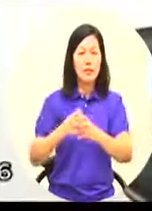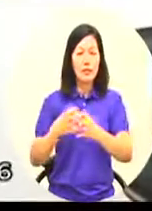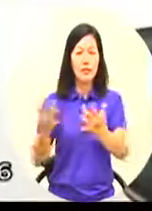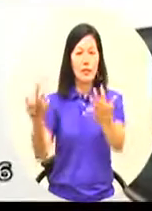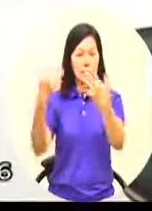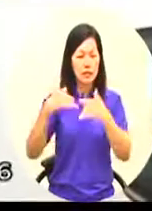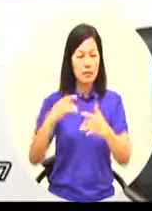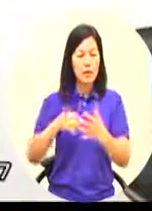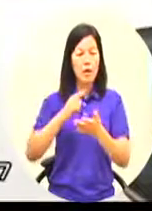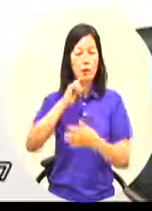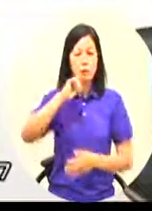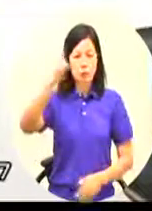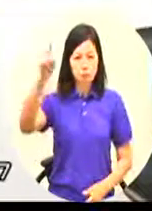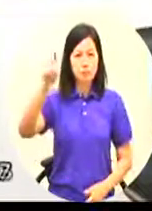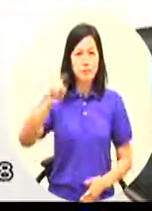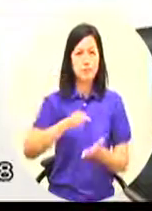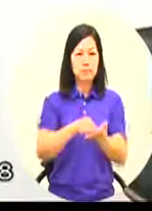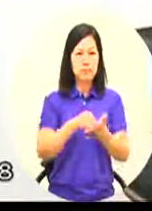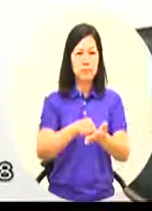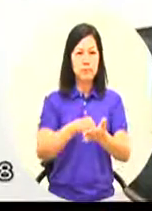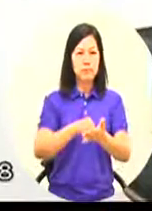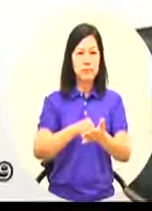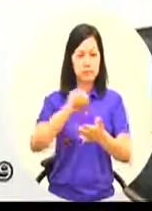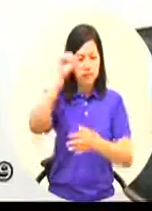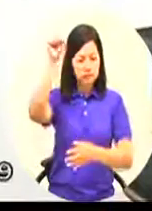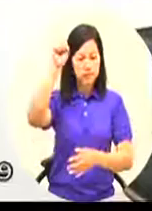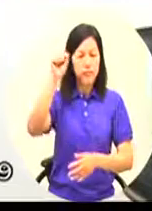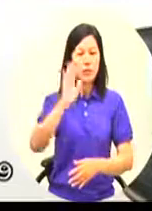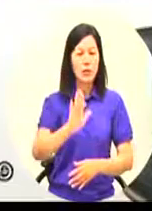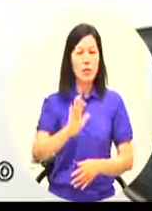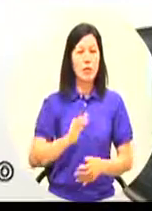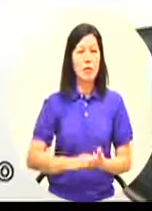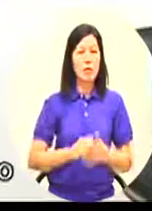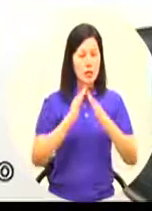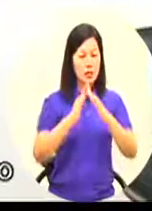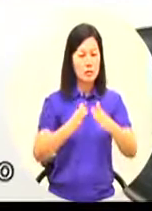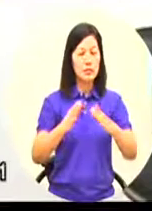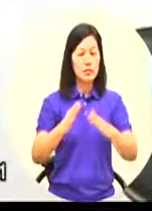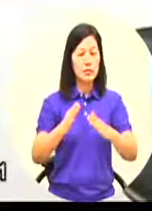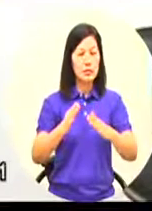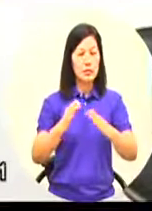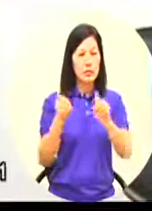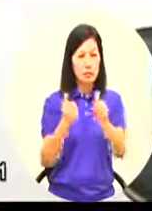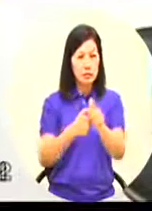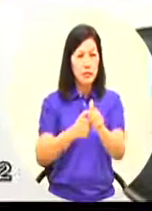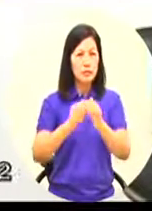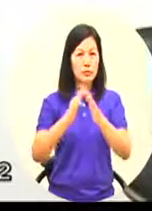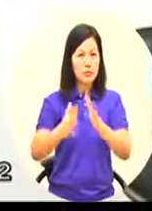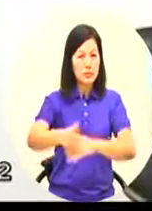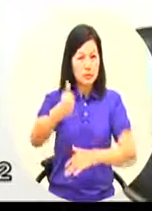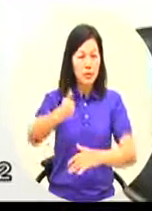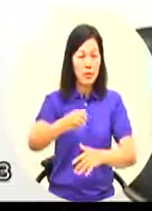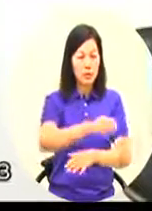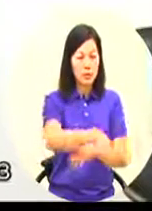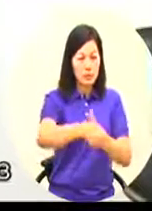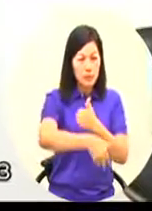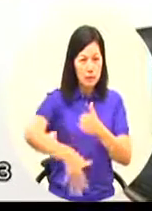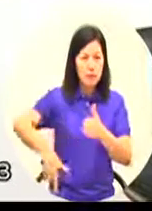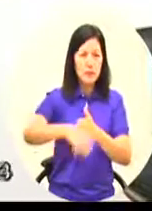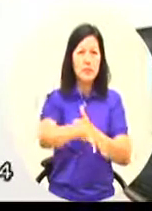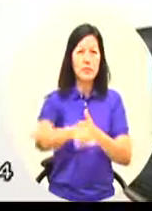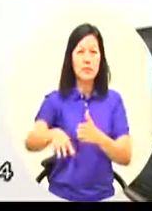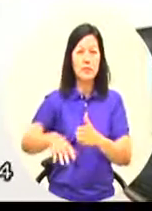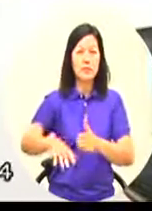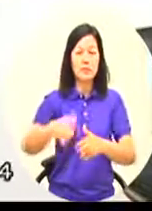陈请。我们也希望说市府包括我们市长、副市长、各局处的这些首长能